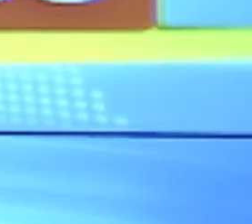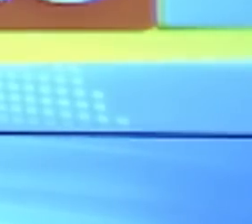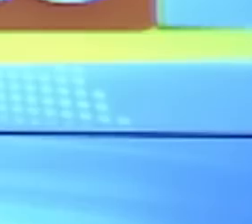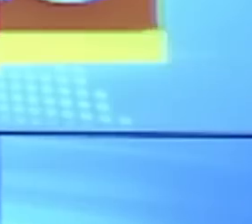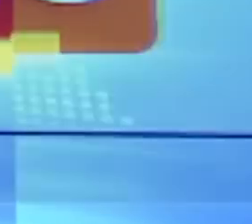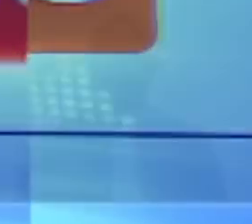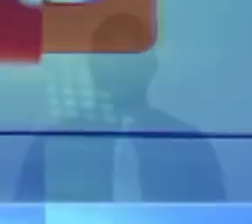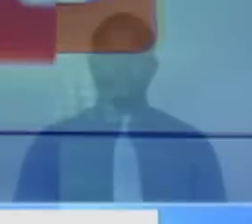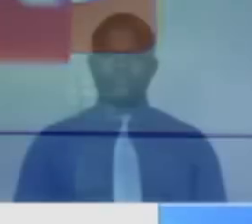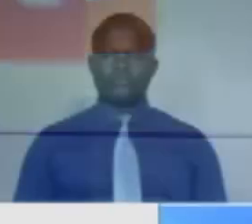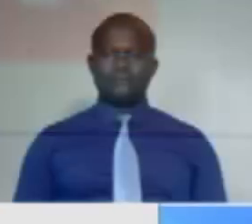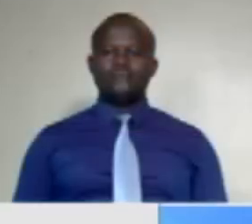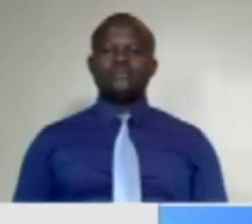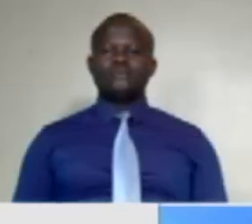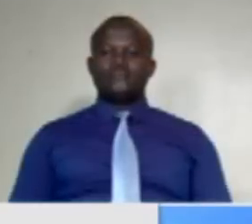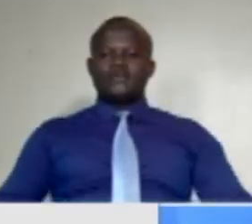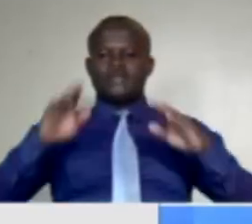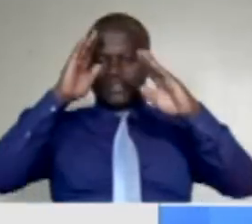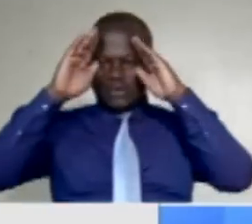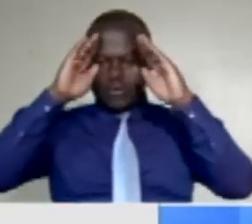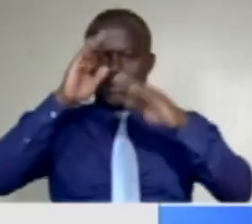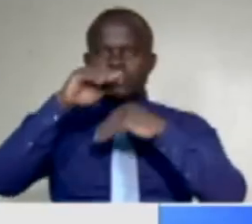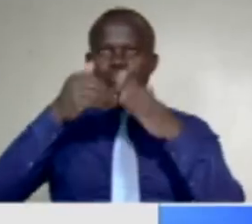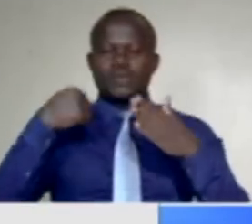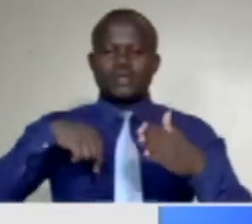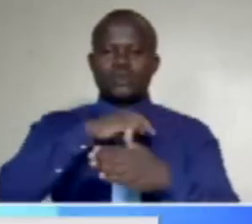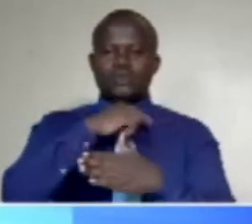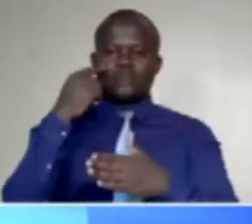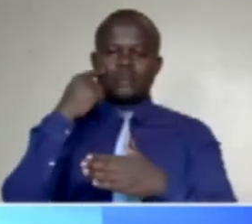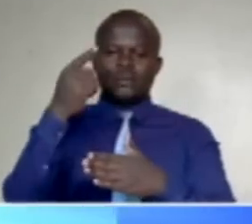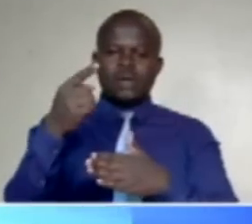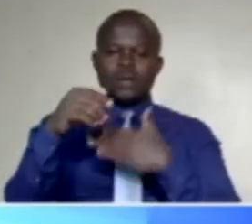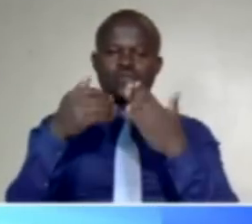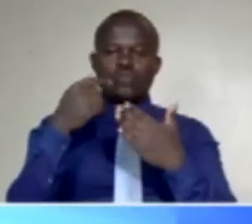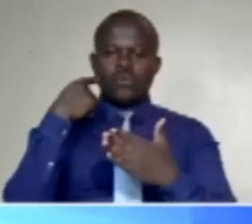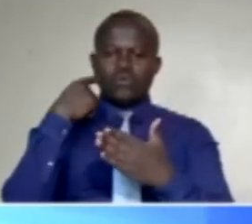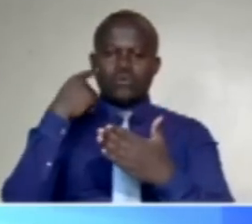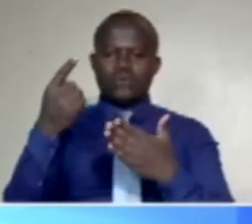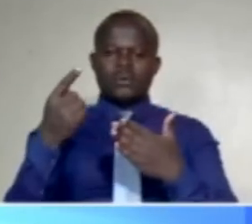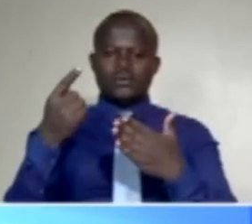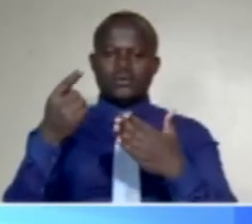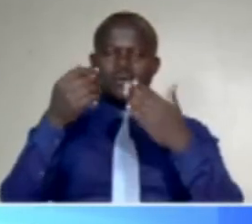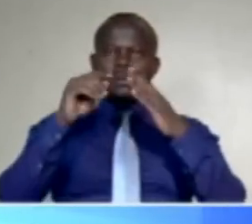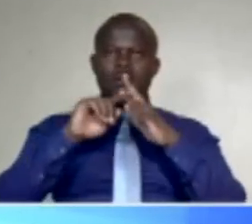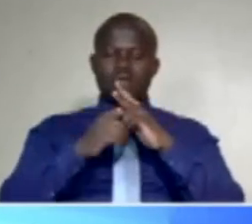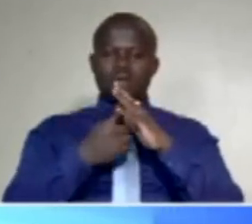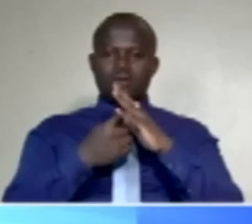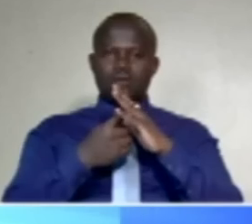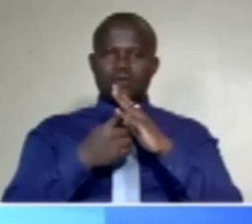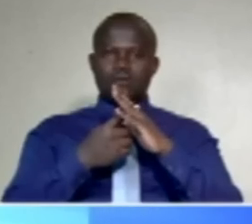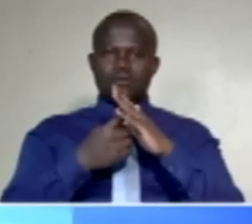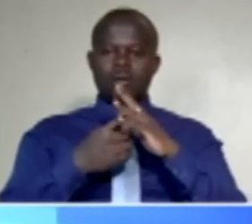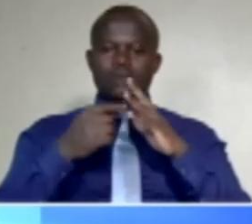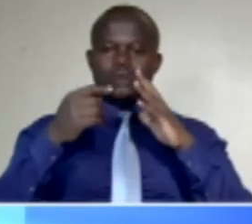Mwere neza bakunze televiziyo Rwanda mbashimire cyane ko mwahisemo kubana natwe muri gahunda zinyuranye iyo twinjemo ni yamakuru ku buryo burambuye kuri